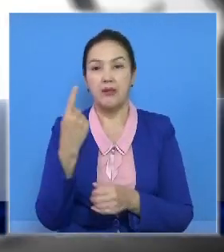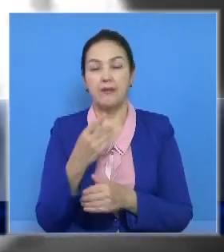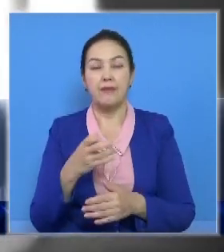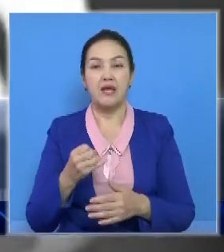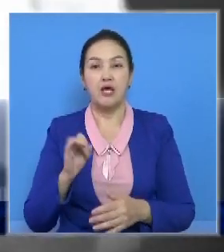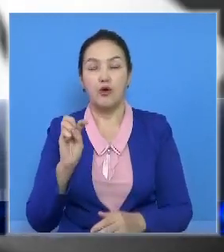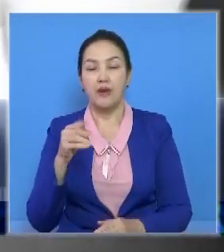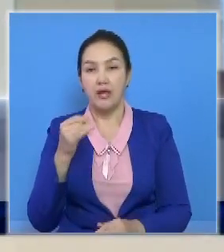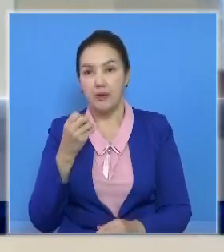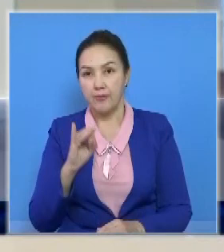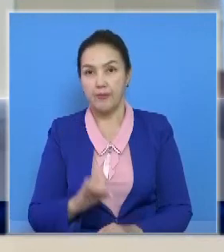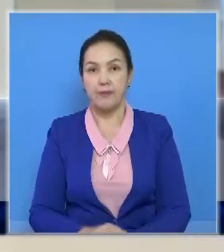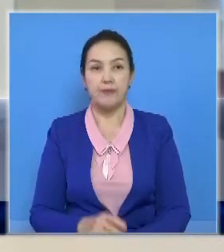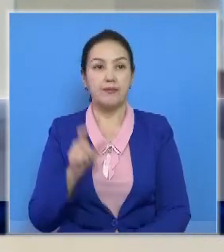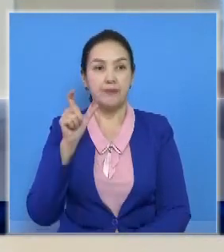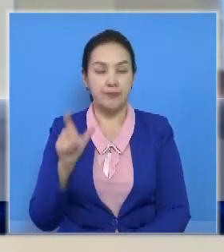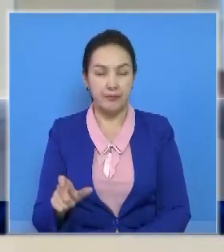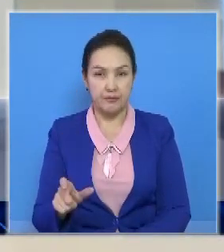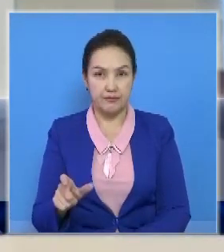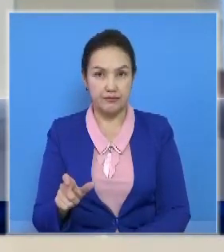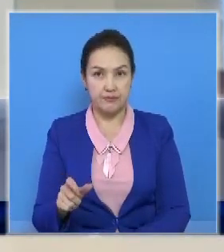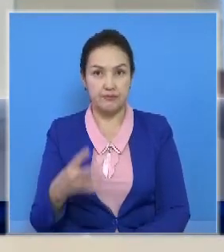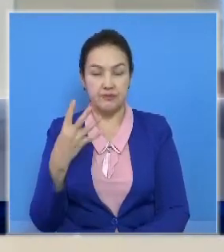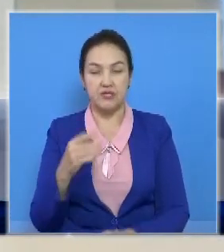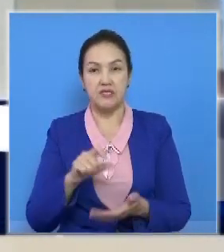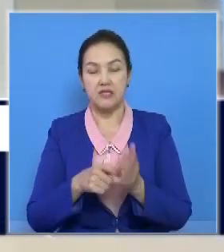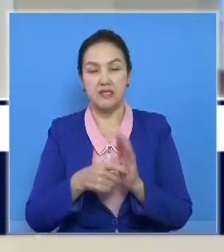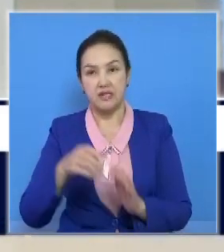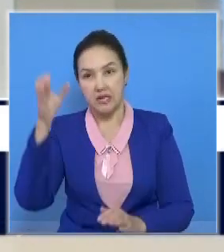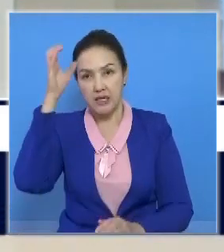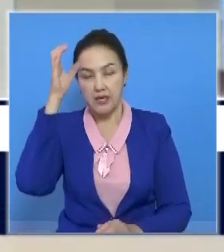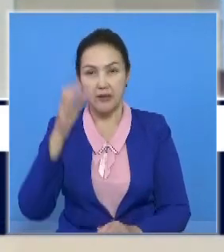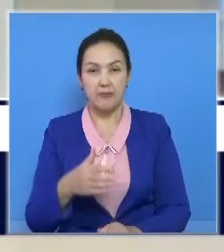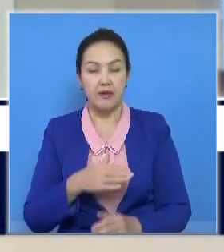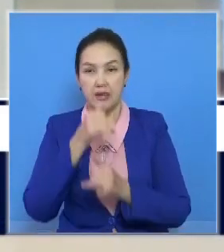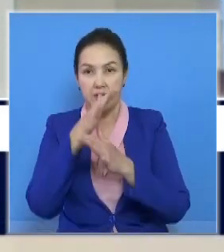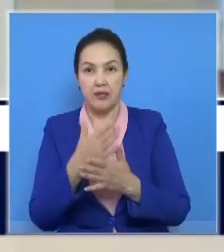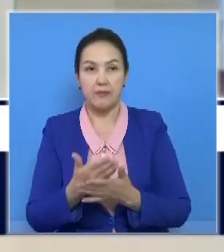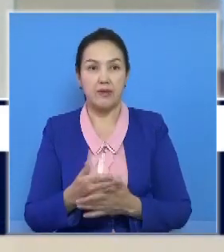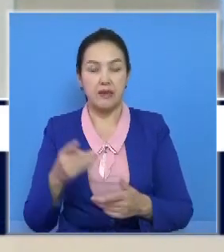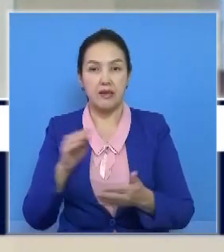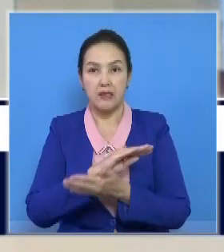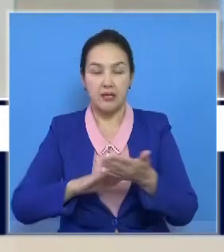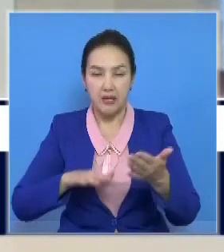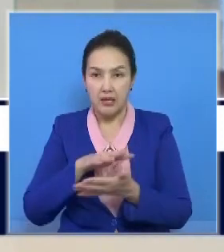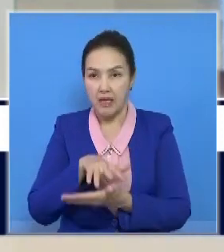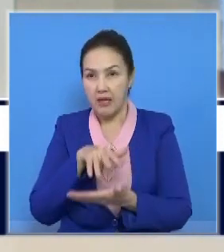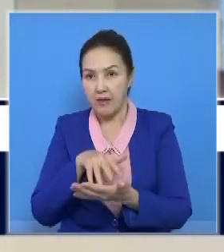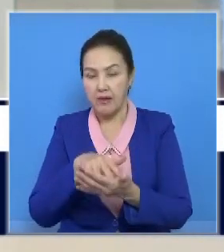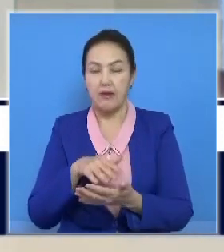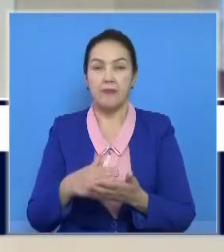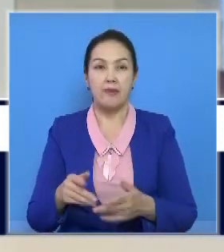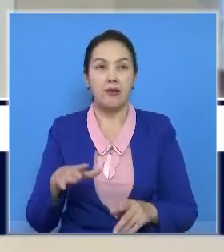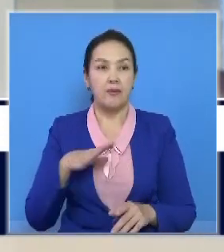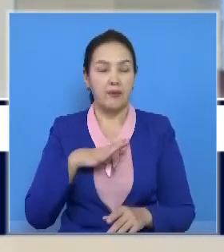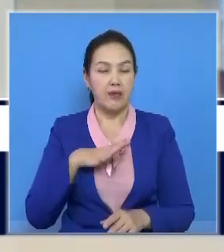спектакле с Галиной Улановой. Человек, 4 класса образования. Она не могла даже заявление написать, но она была